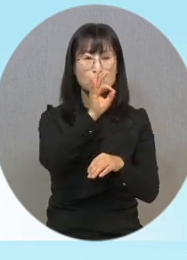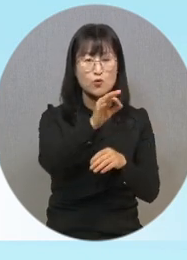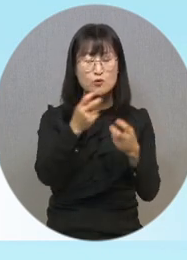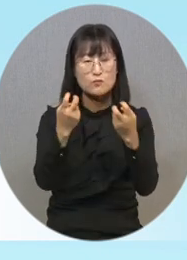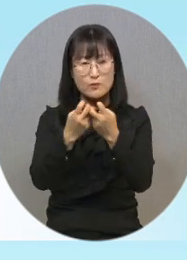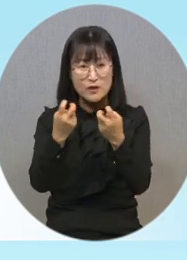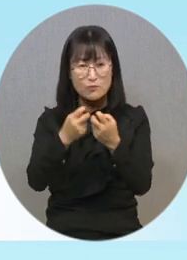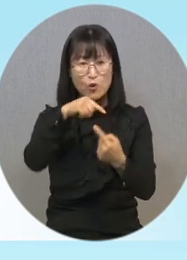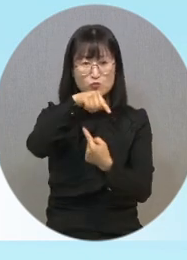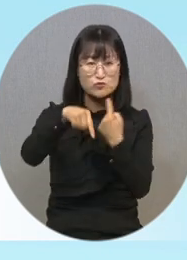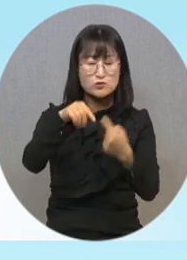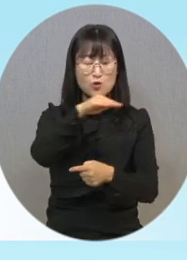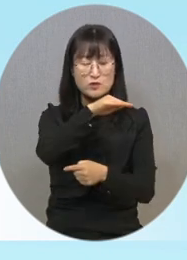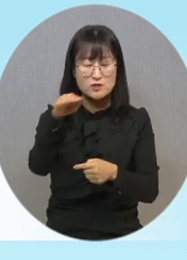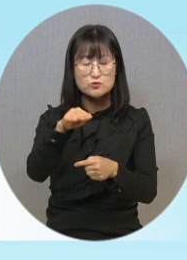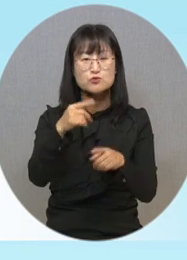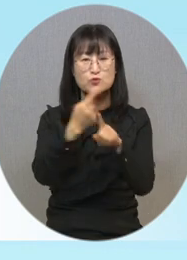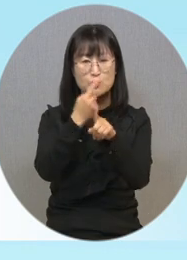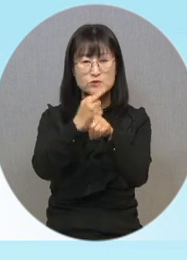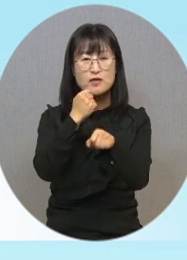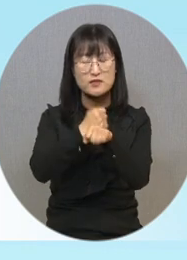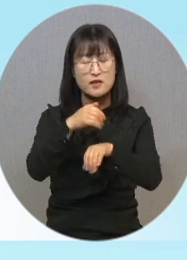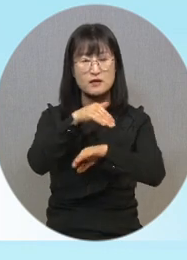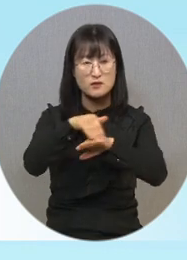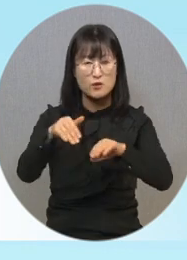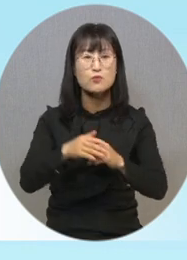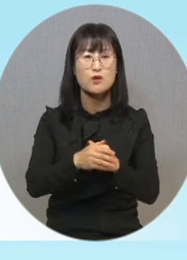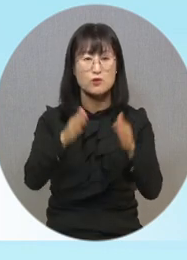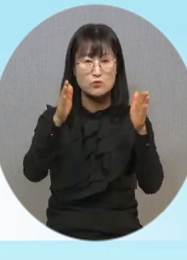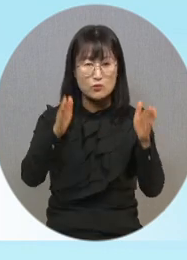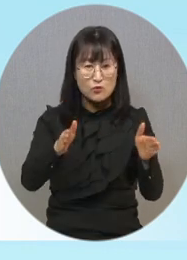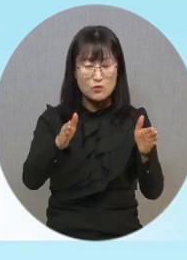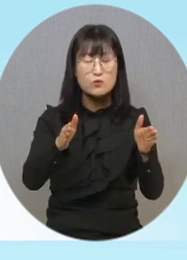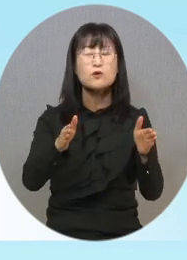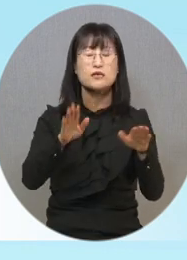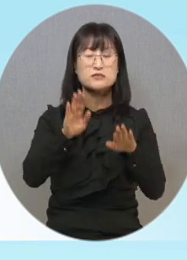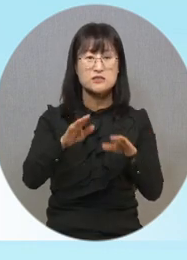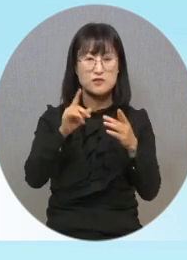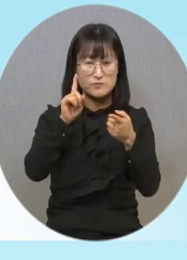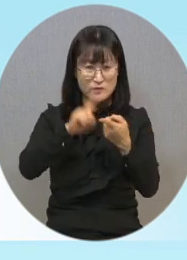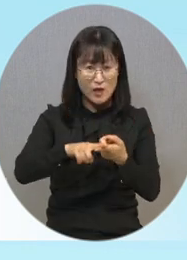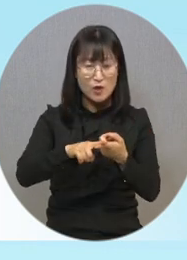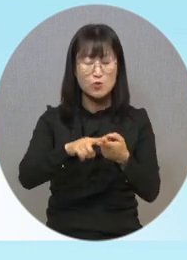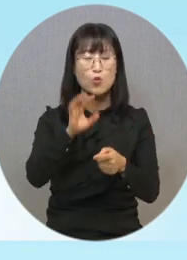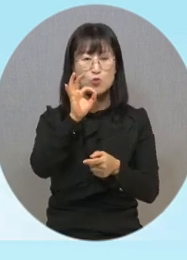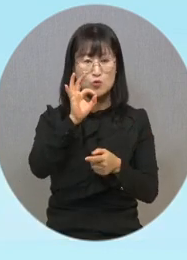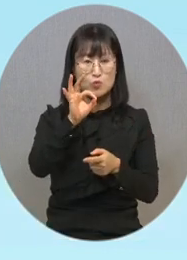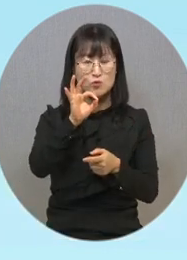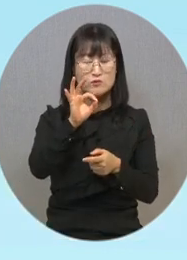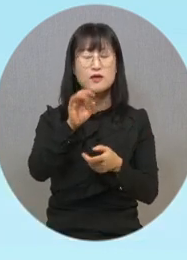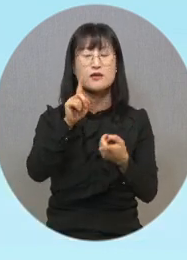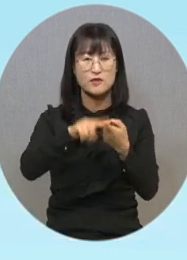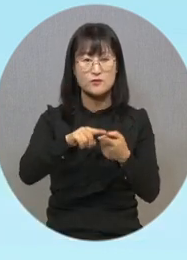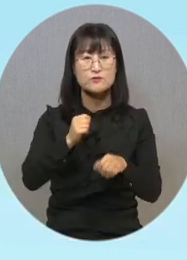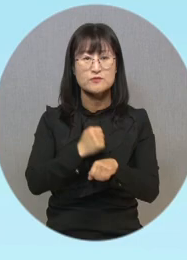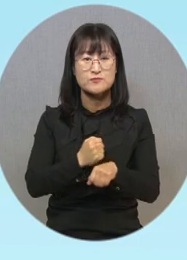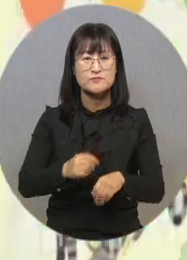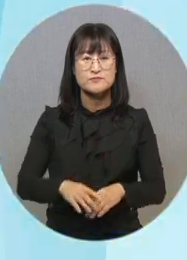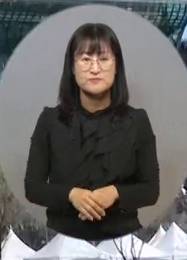등 운영 기준을 보완한다는 계획이며 이 동안에는 현재 시행 중인 시도 요금을 적용합니다.